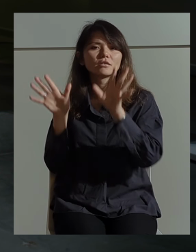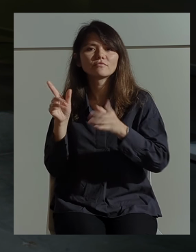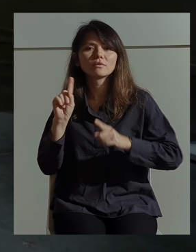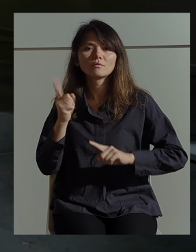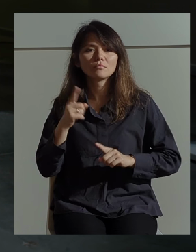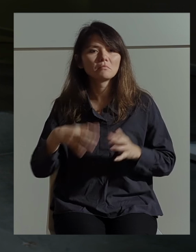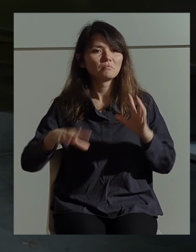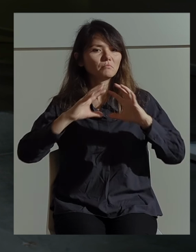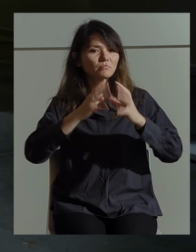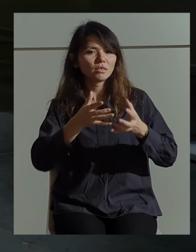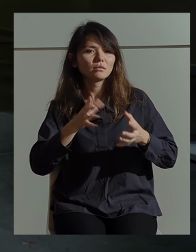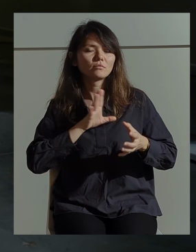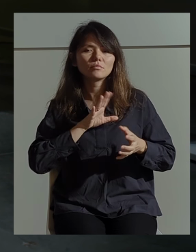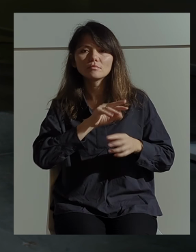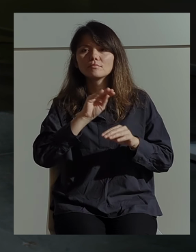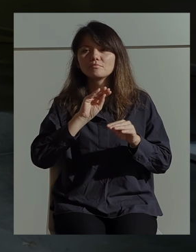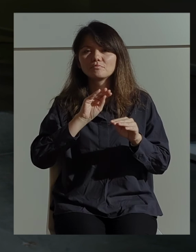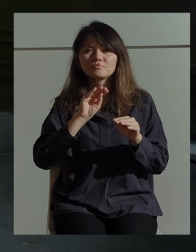был